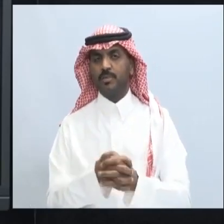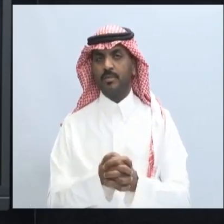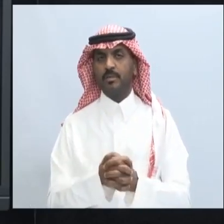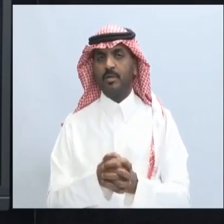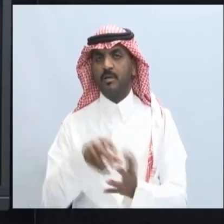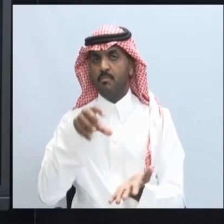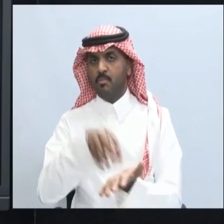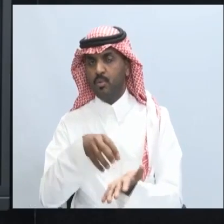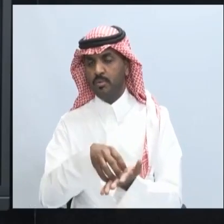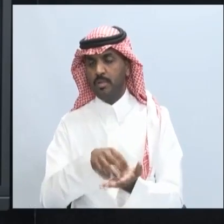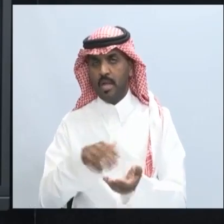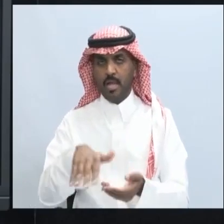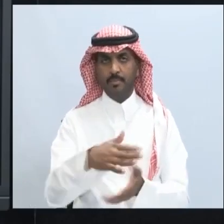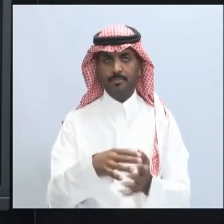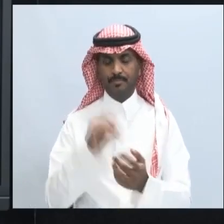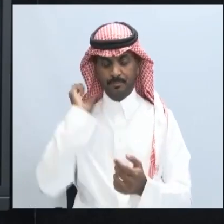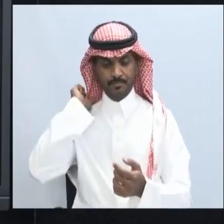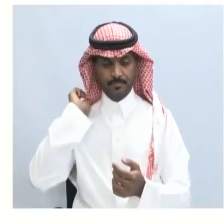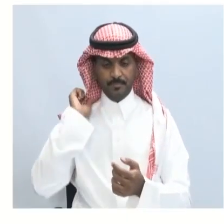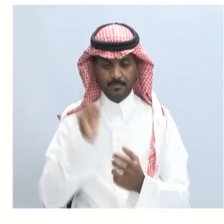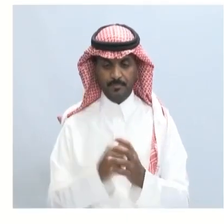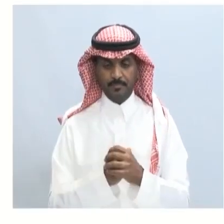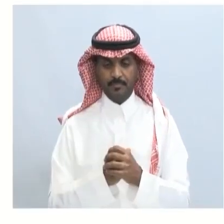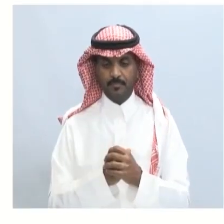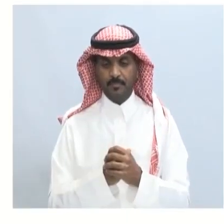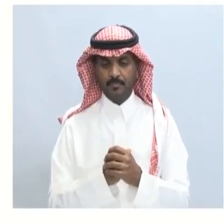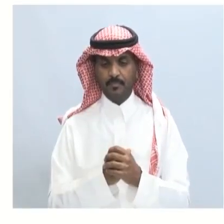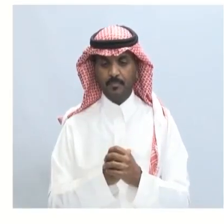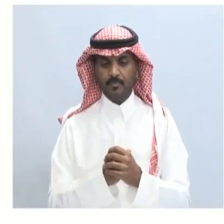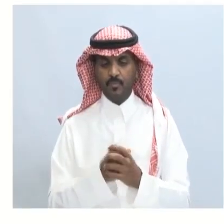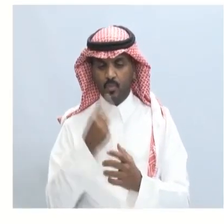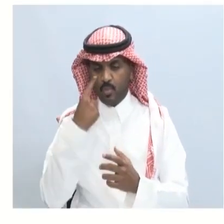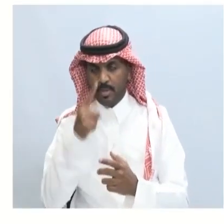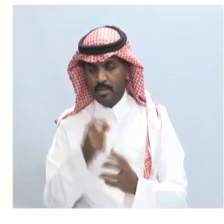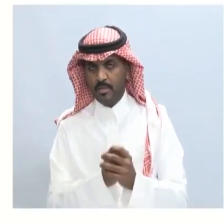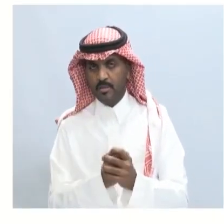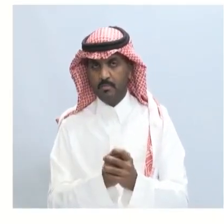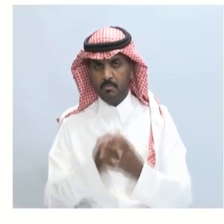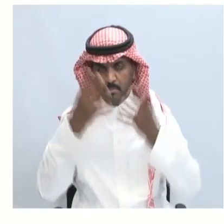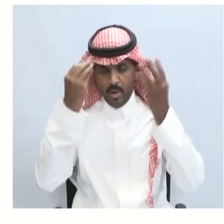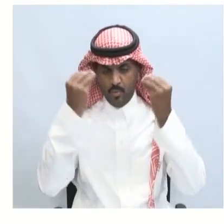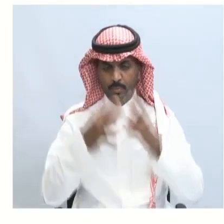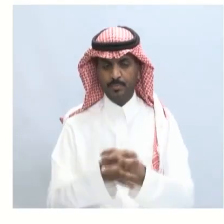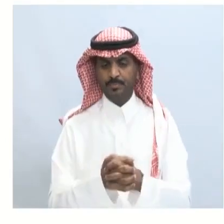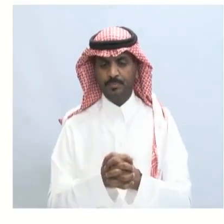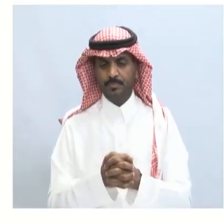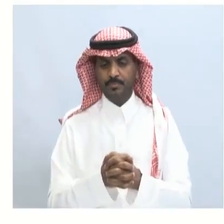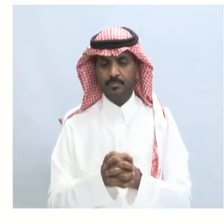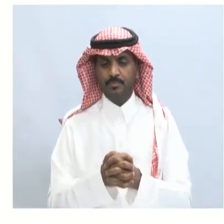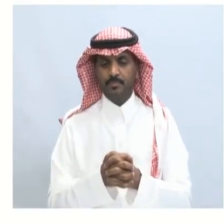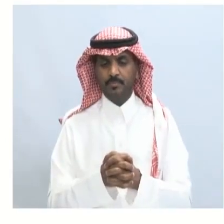الموطن العام الموطن العام هنا سنبين في هذه المعلومه الاثرائيه فيما بينا في الدروس